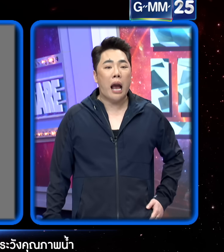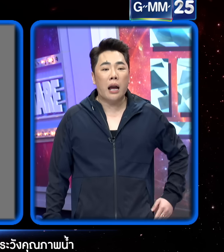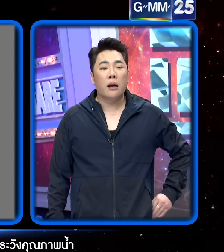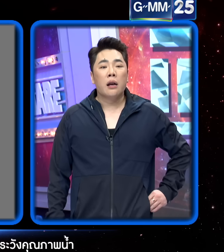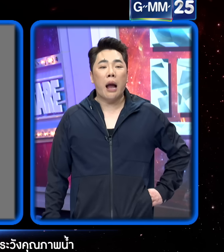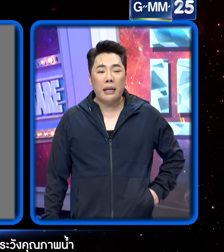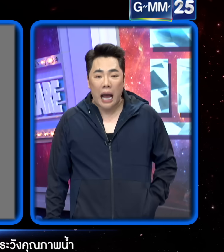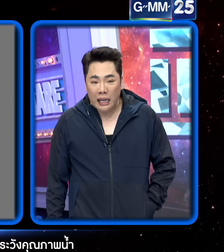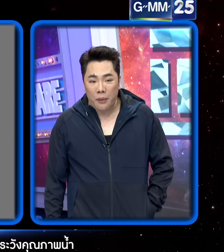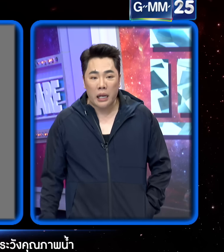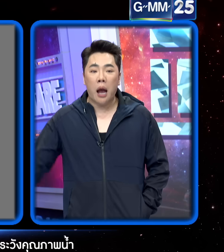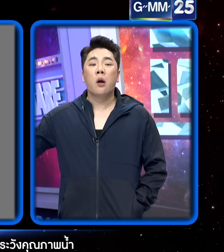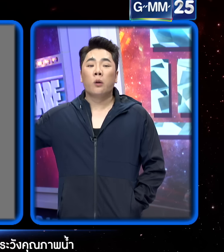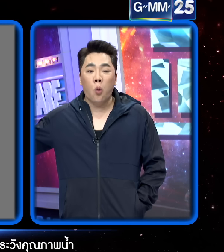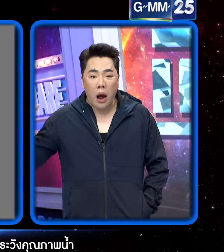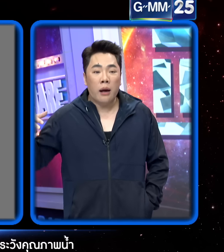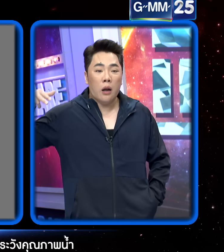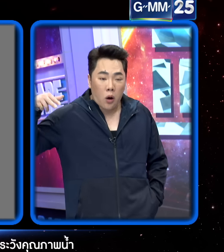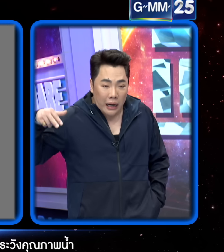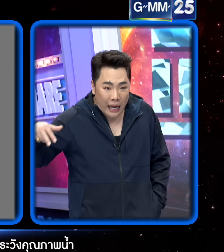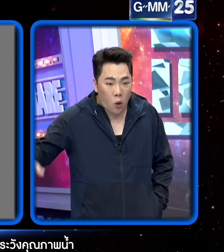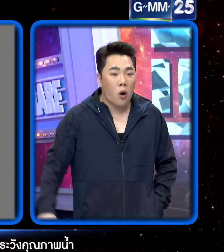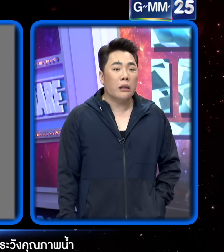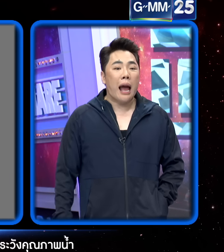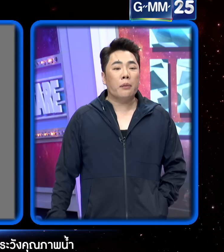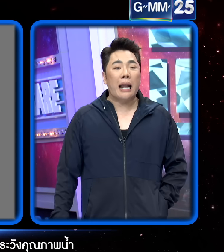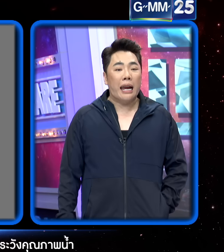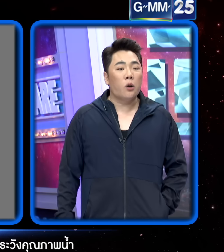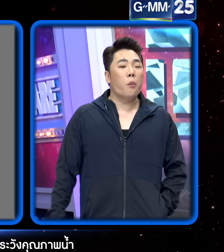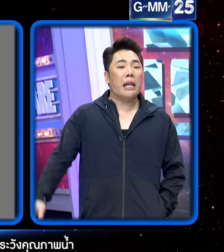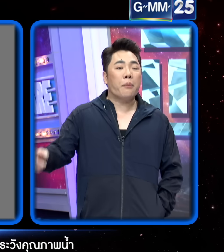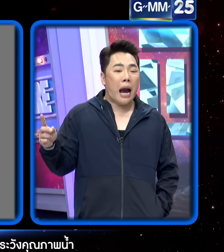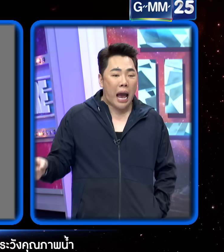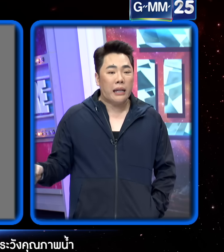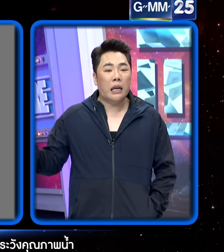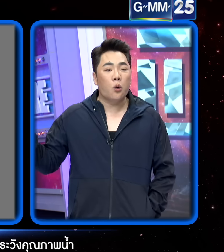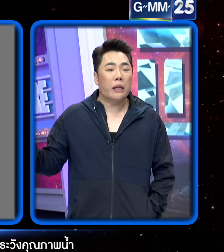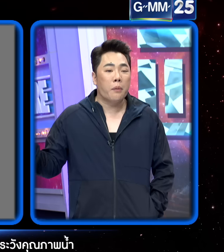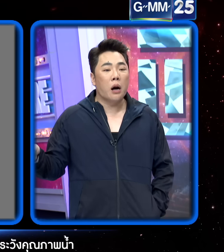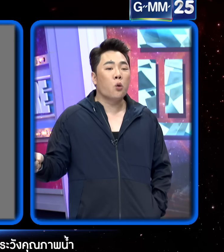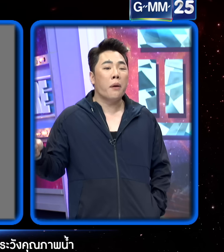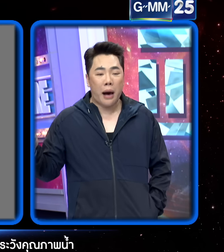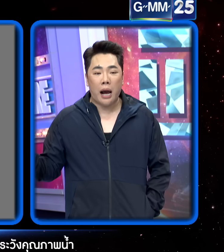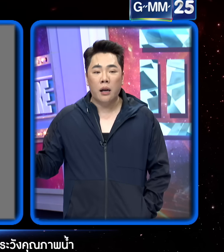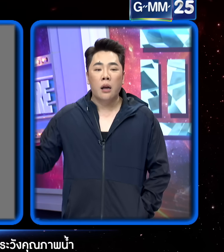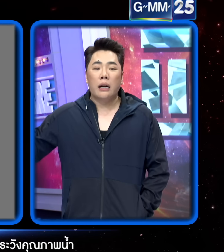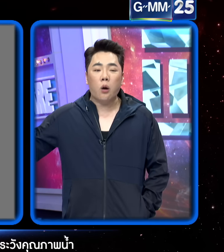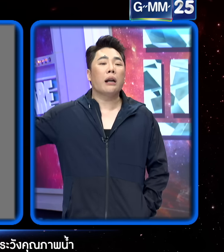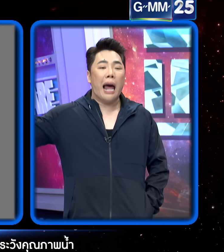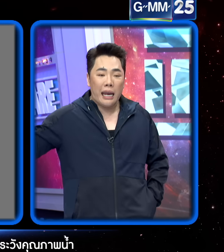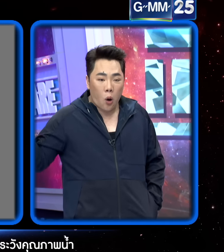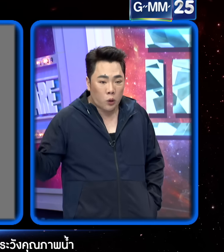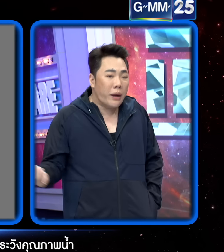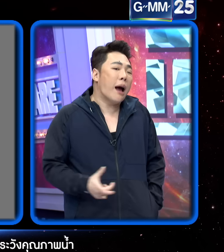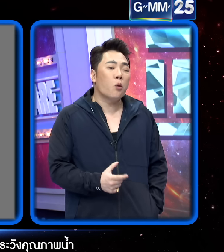ข้างทางฮะทำให้สารเคมีเนี่ยรั่วแล้วก็ไหลลงร่องน้ำไหลลงแม่น้ำขาดที่อยู่ในเมืองหลวงพระบางแล้ว